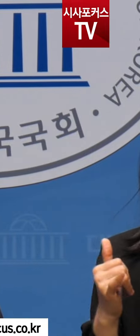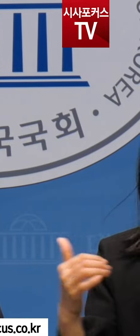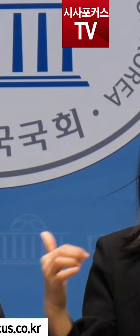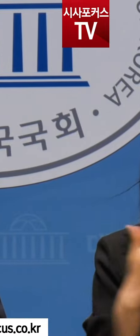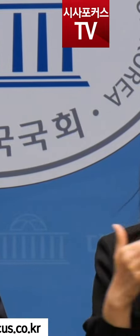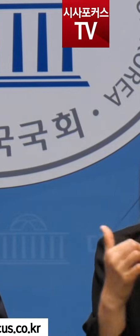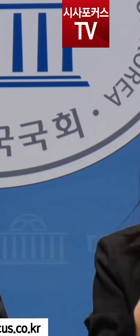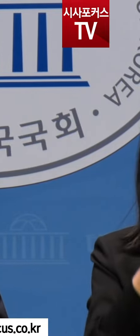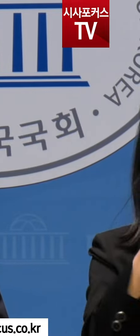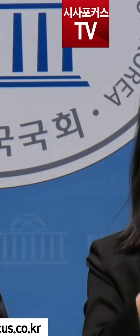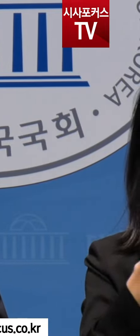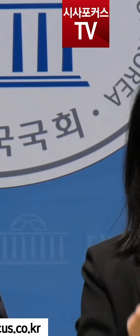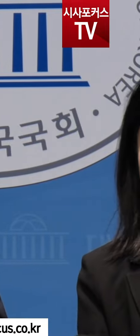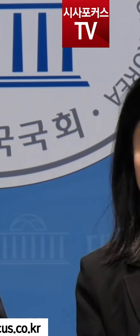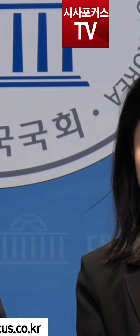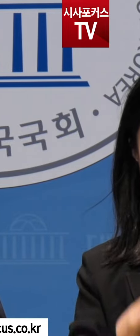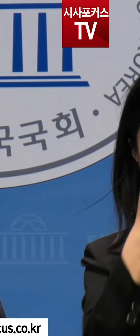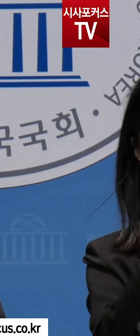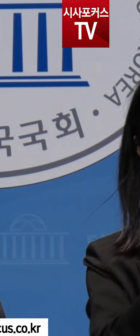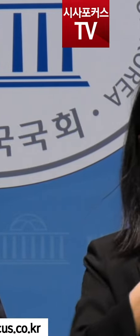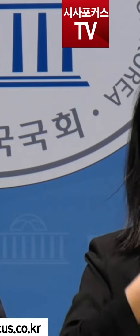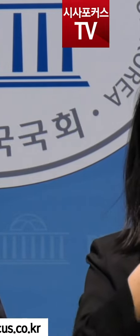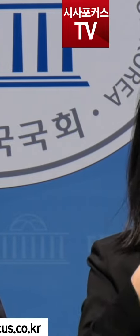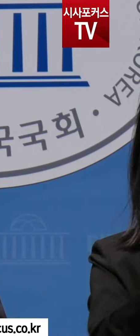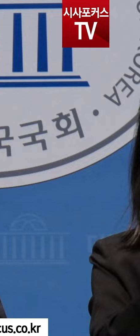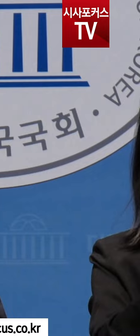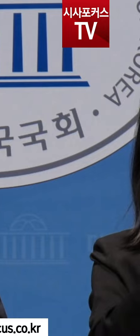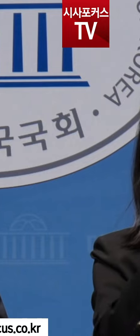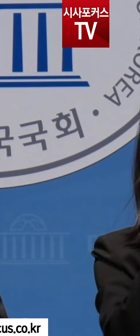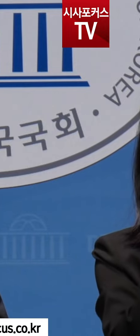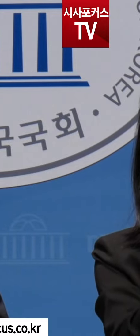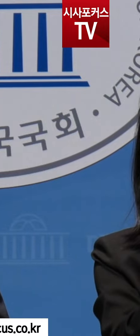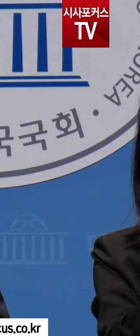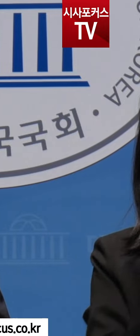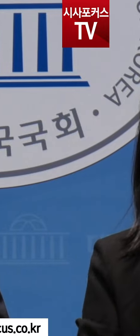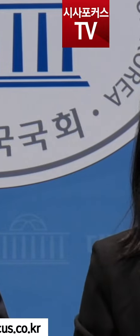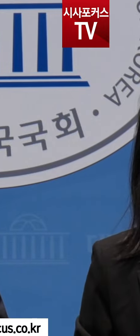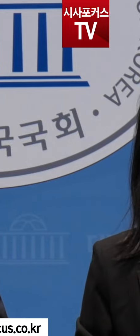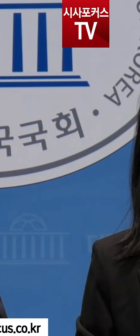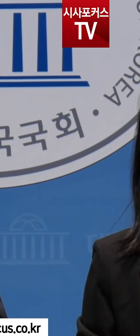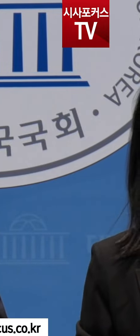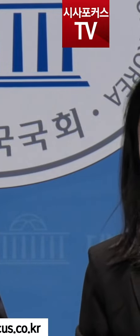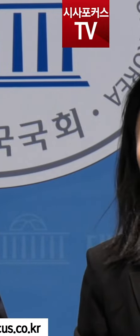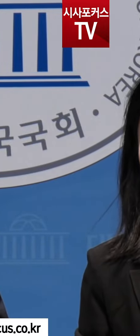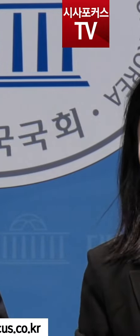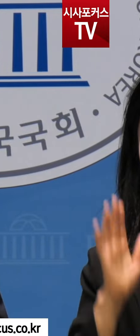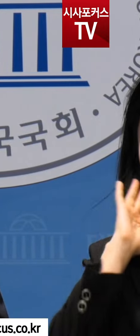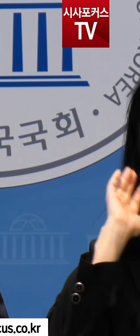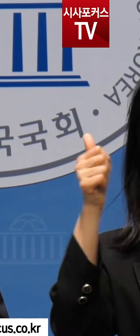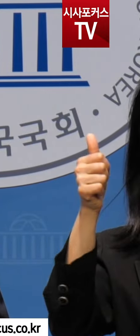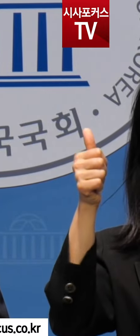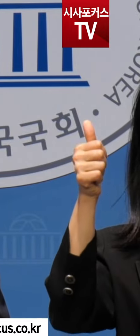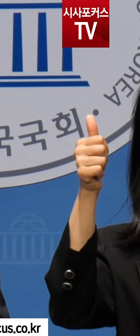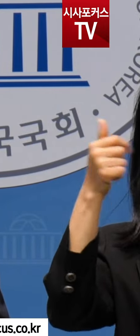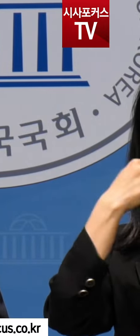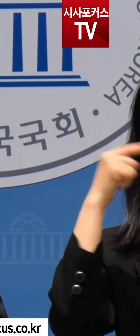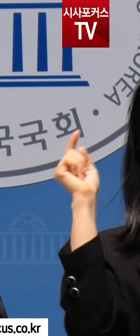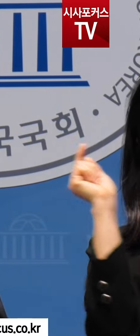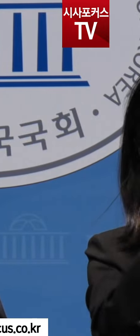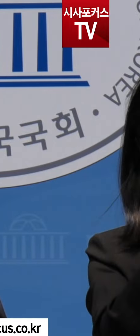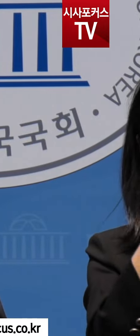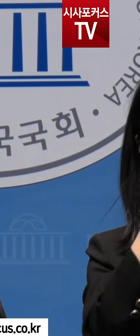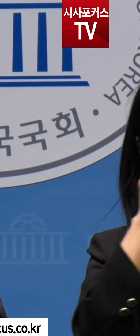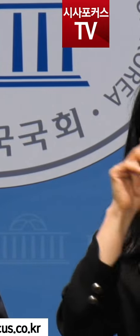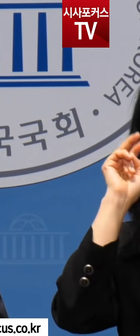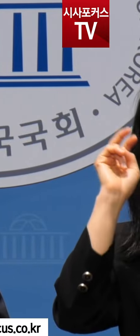전쟁을 벌이는 이 행위는 검찰 혼자 결정할 수 있는 것이 아니고 분명히 대통령실과의 어떤 그